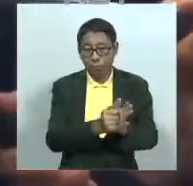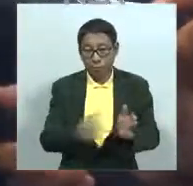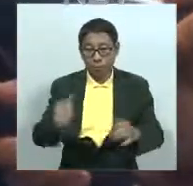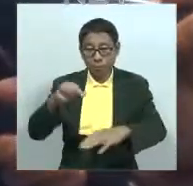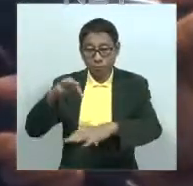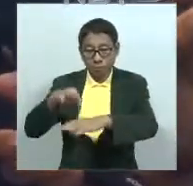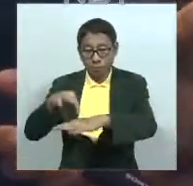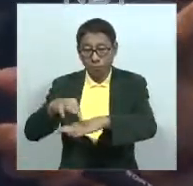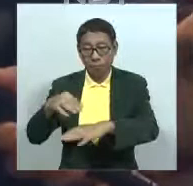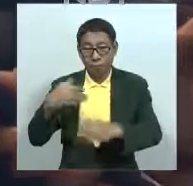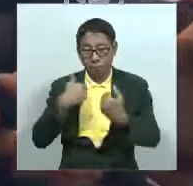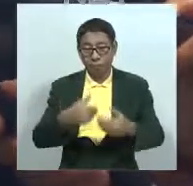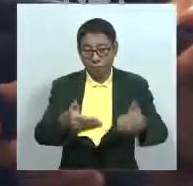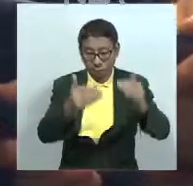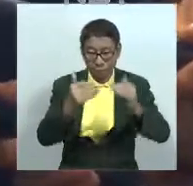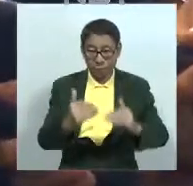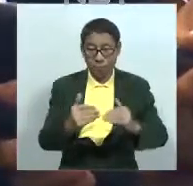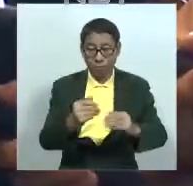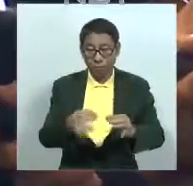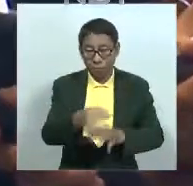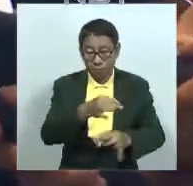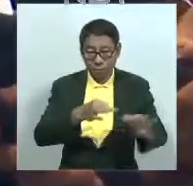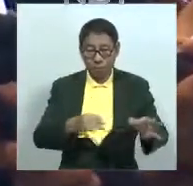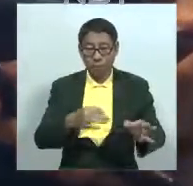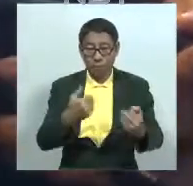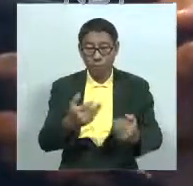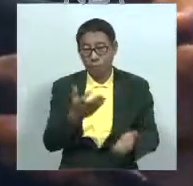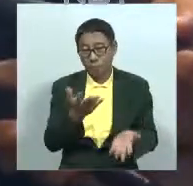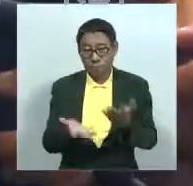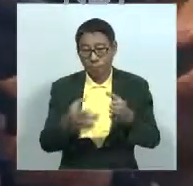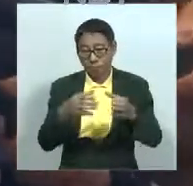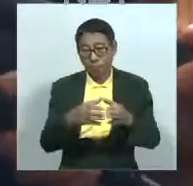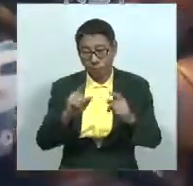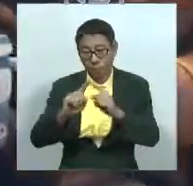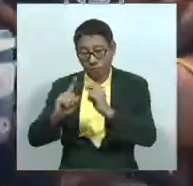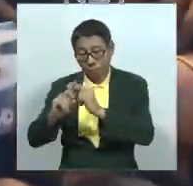แล้วก็คนลำดับถัดไปขึ้นมาแทนอันนี้ก็แต่ละพรรคครับ